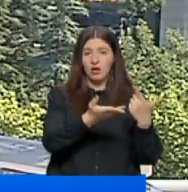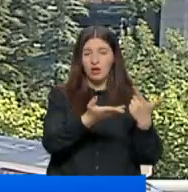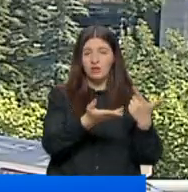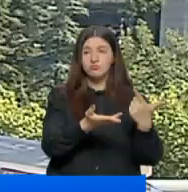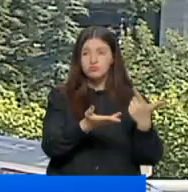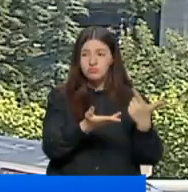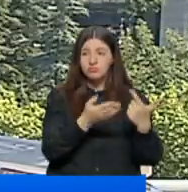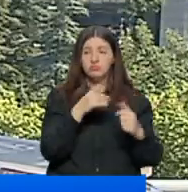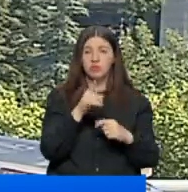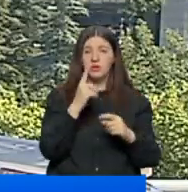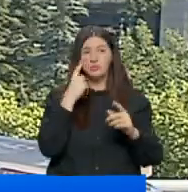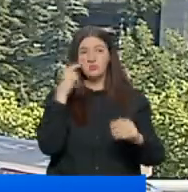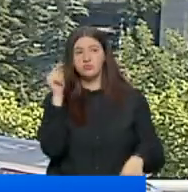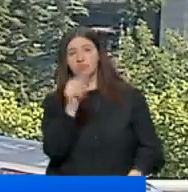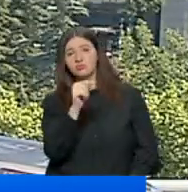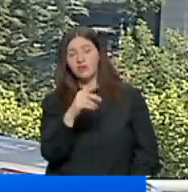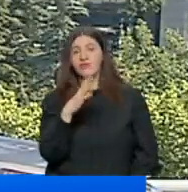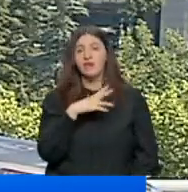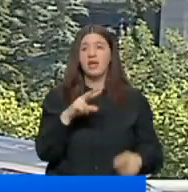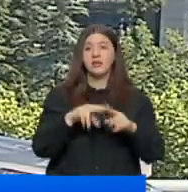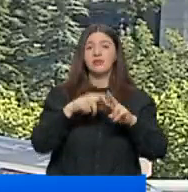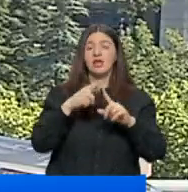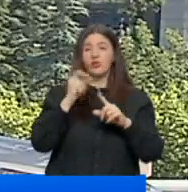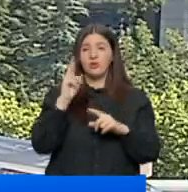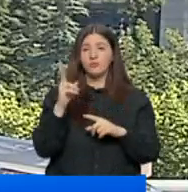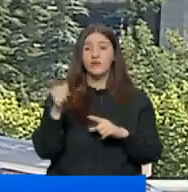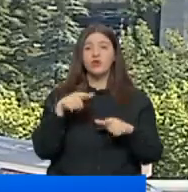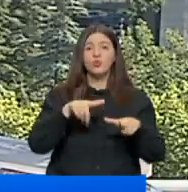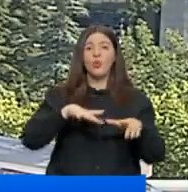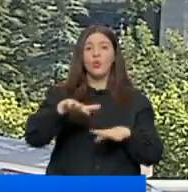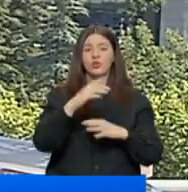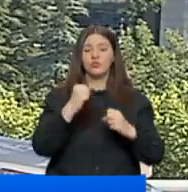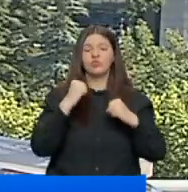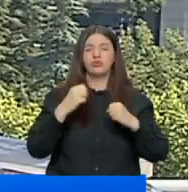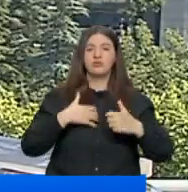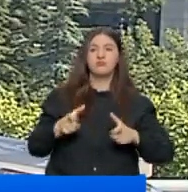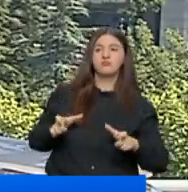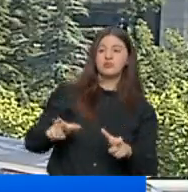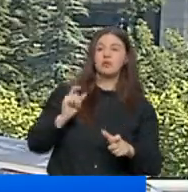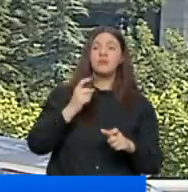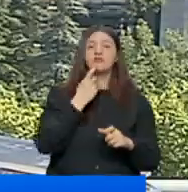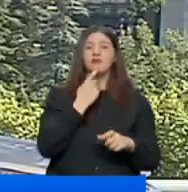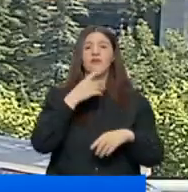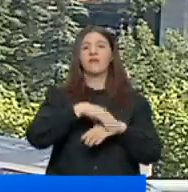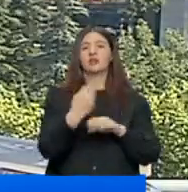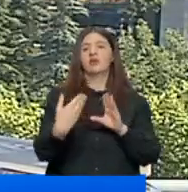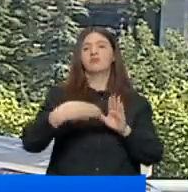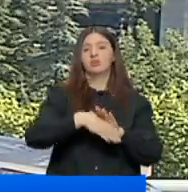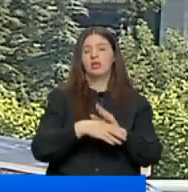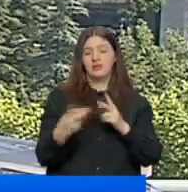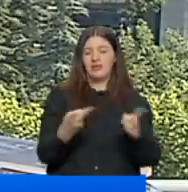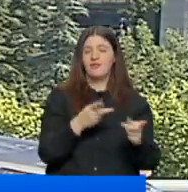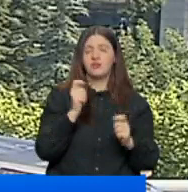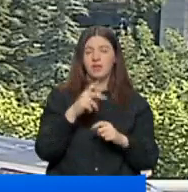Rusya. Böyle bir işaretleme var NATO tarafından ve Doğu bloğunu da güçlendirdi Finlandiya ve İsveç'i de birliğe davet